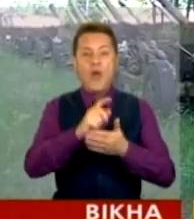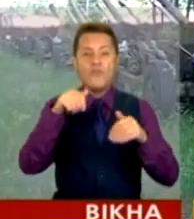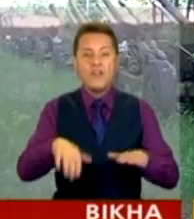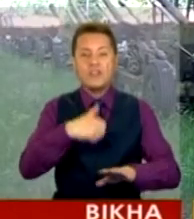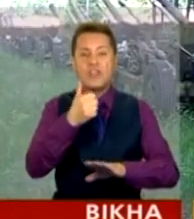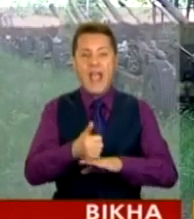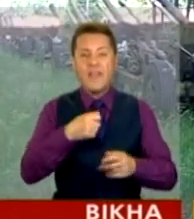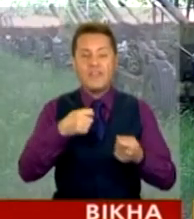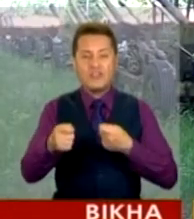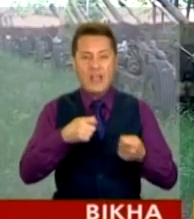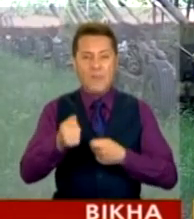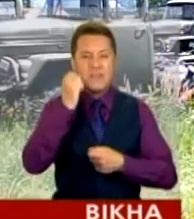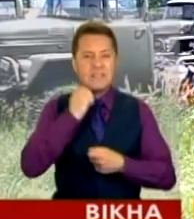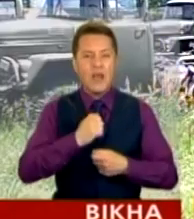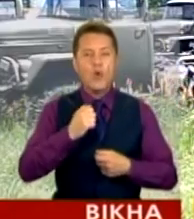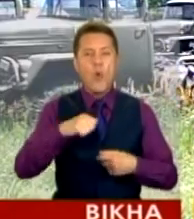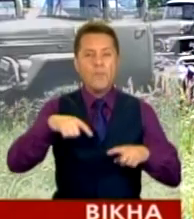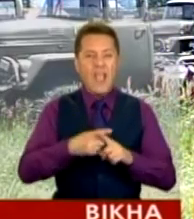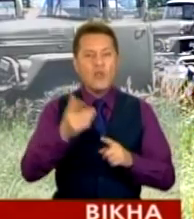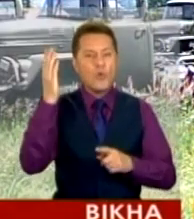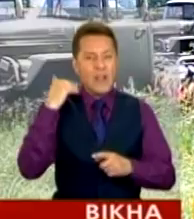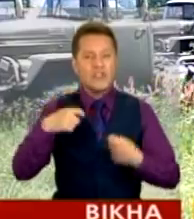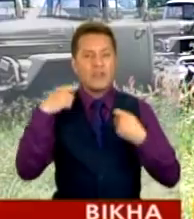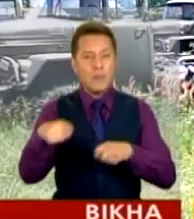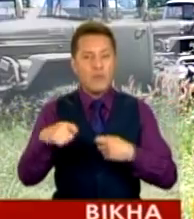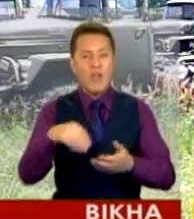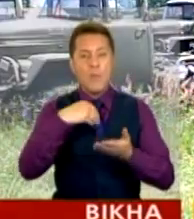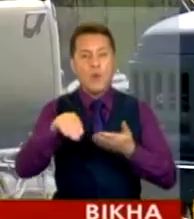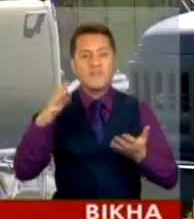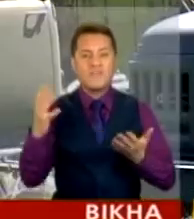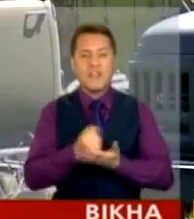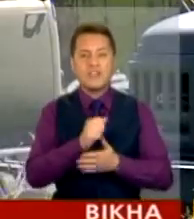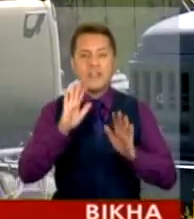роки стару техніку навіть намагалися продавати, однак покупців знайшли лише на